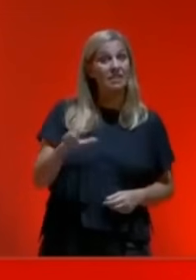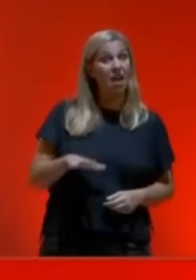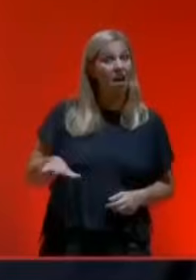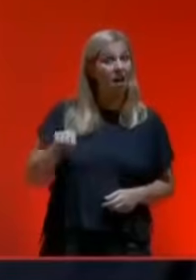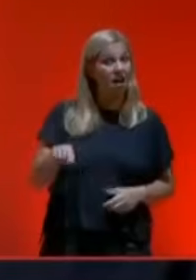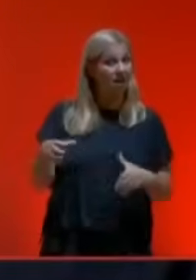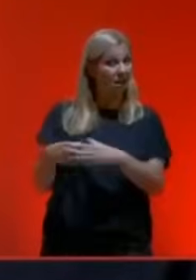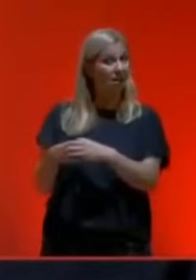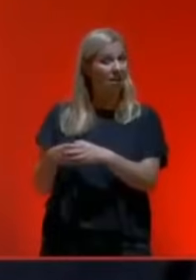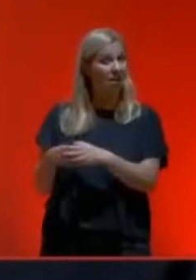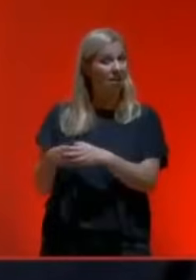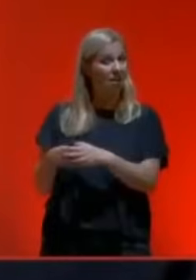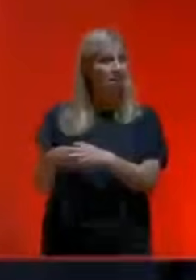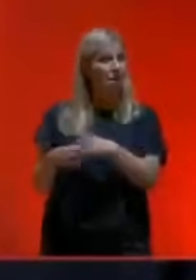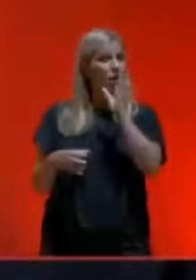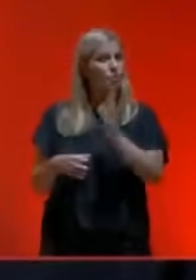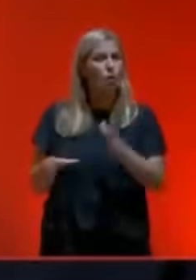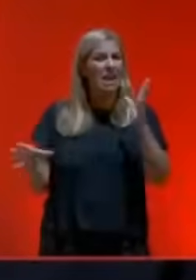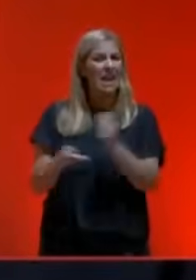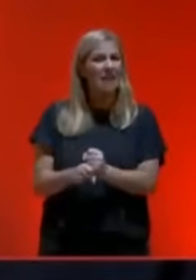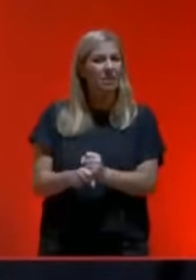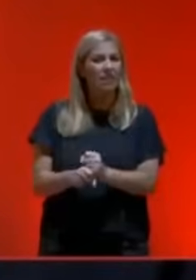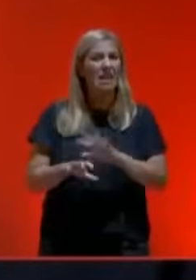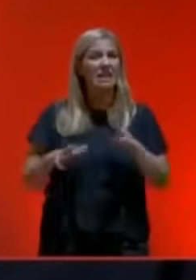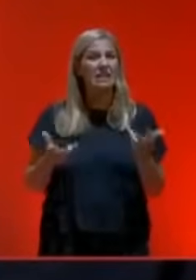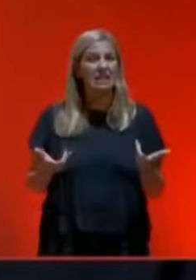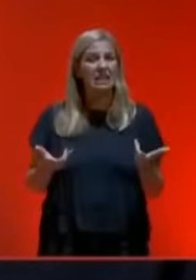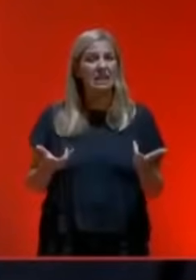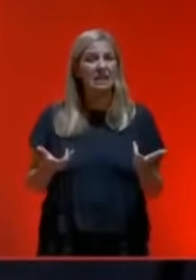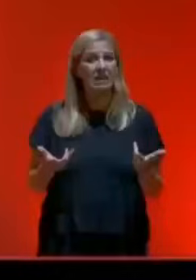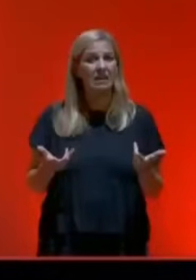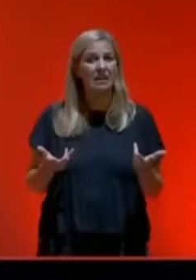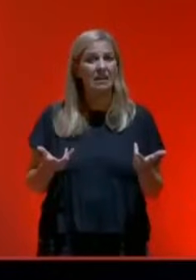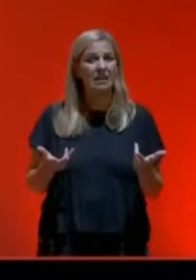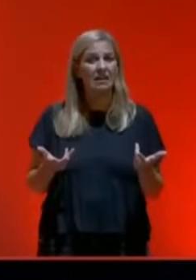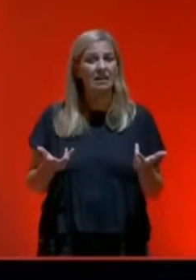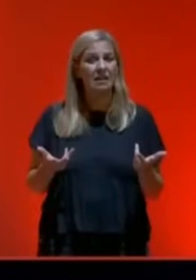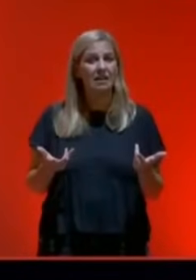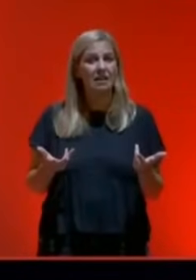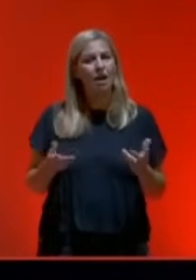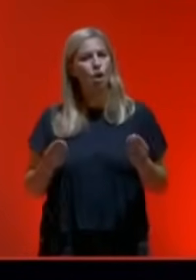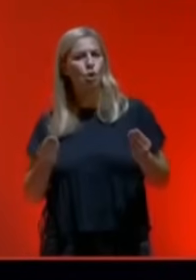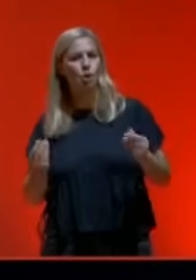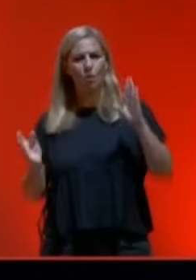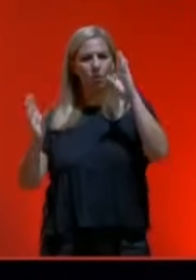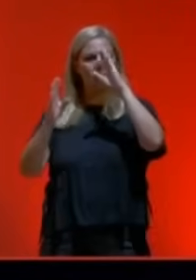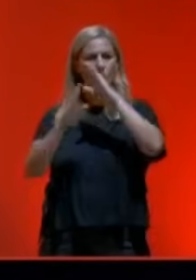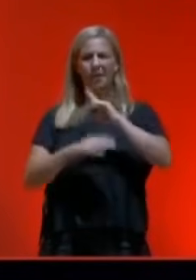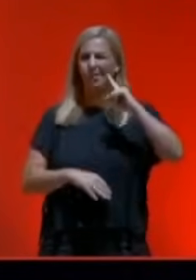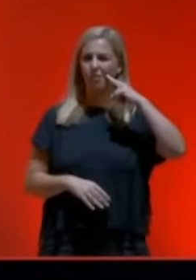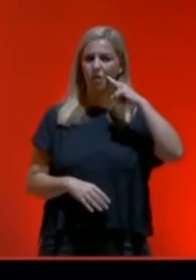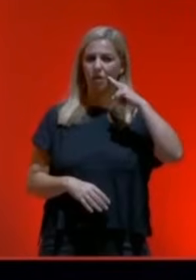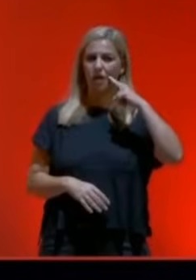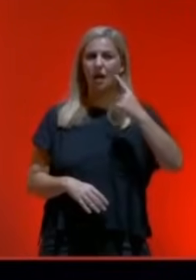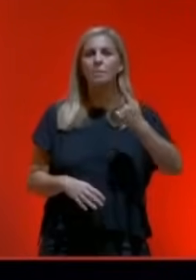κάνει το πιο ανθεληνικό πράγμα. Να ρημάζει έτσι διακριτικά και ύπουλα